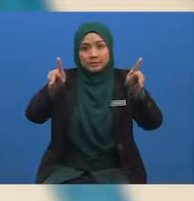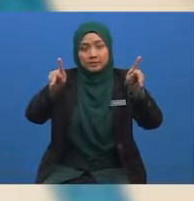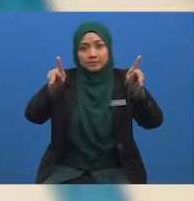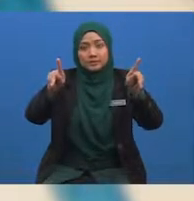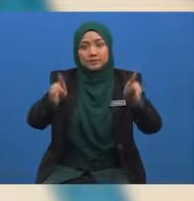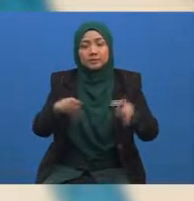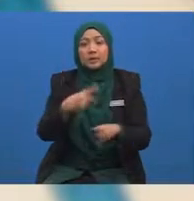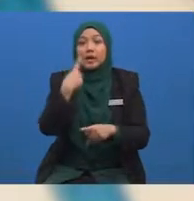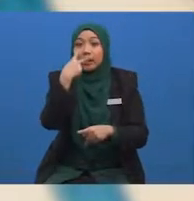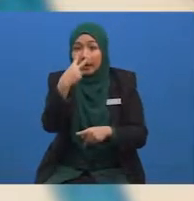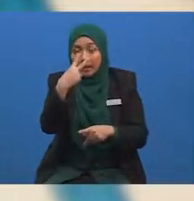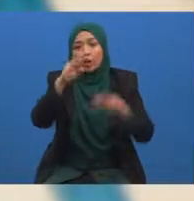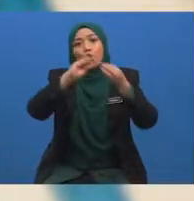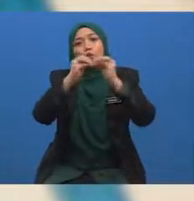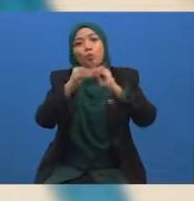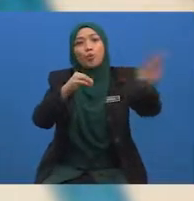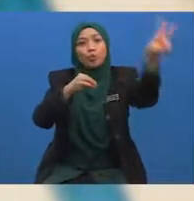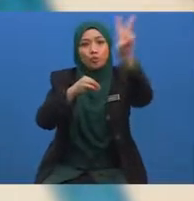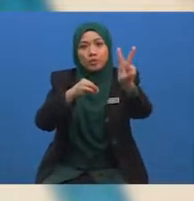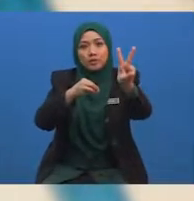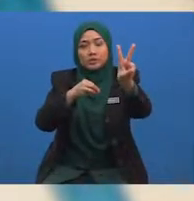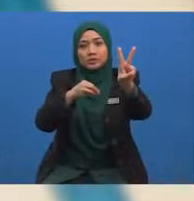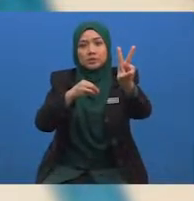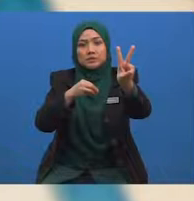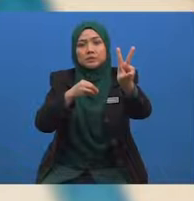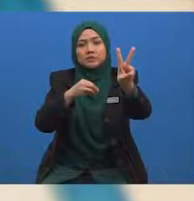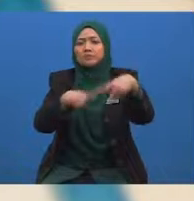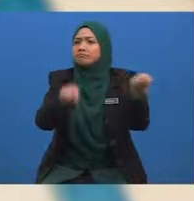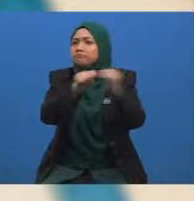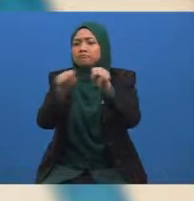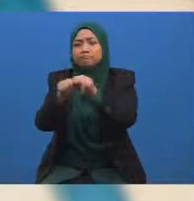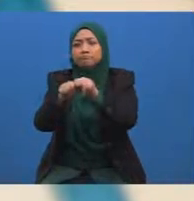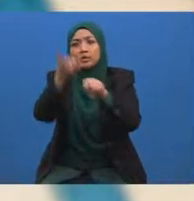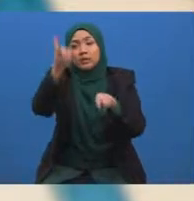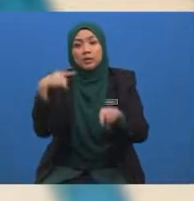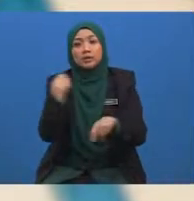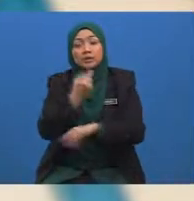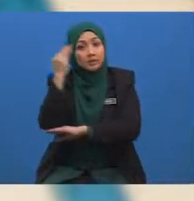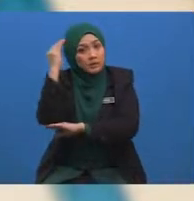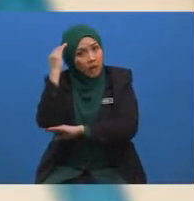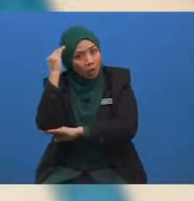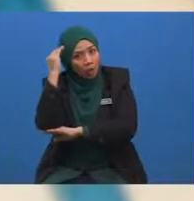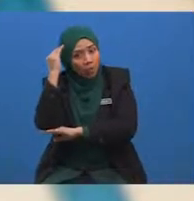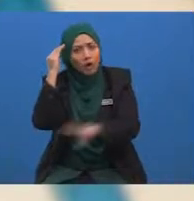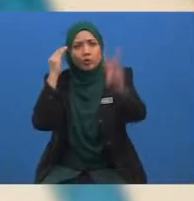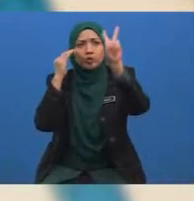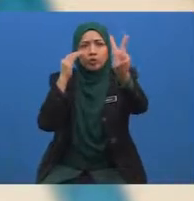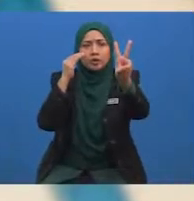lihat nombor seterusnya, iaitu 2. Seperti yang kita ketahui, 2